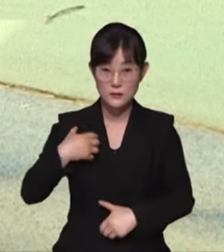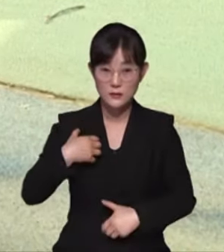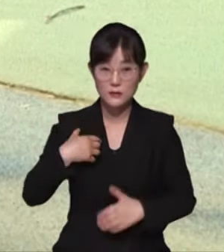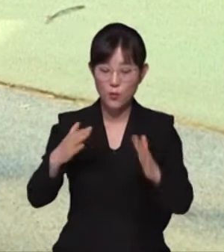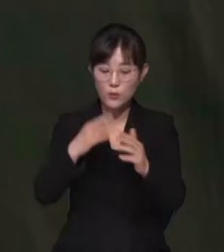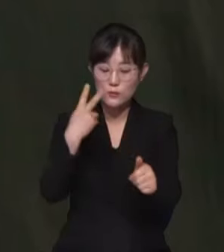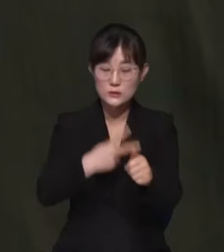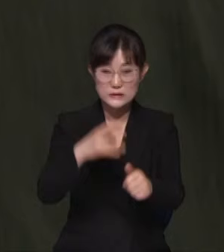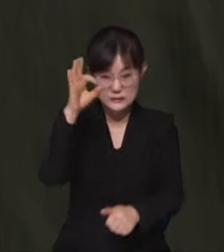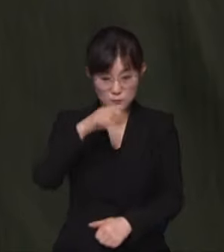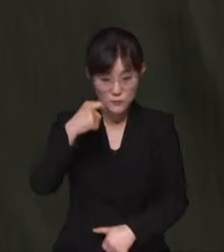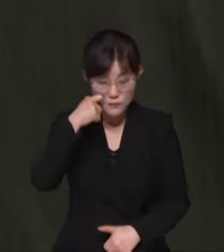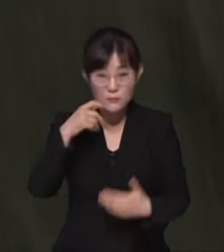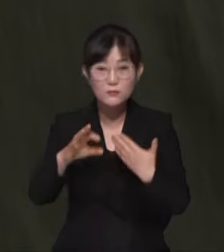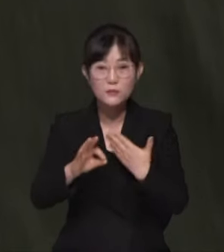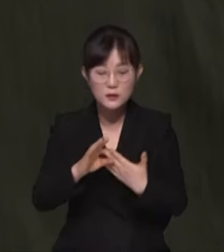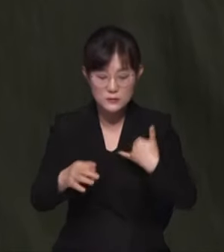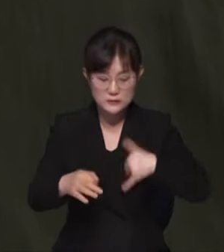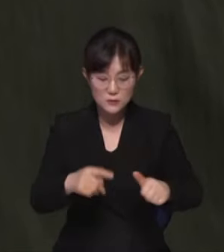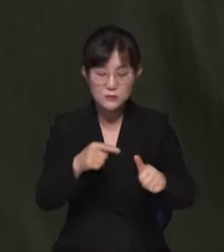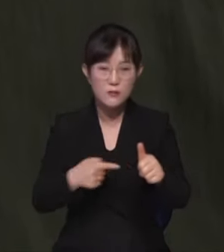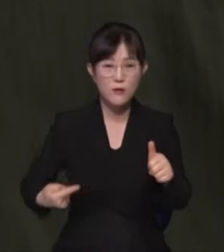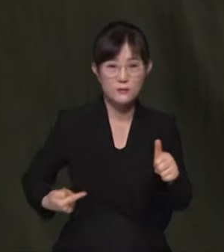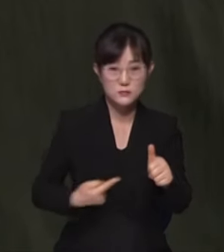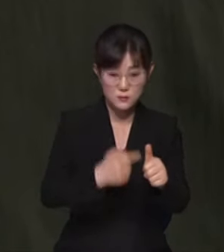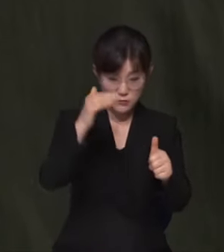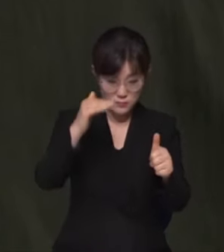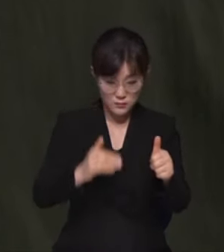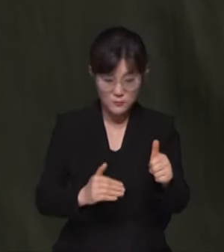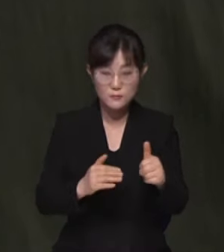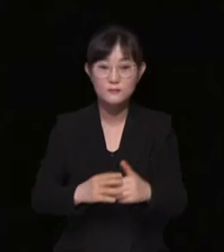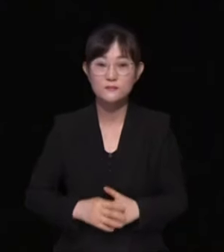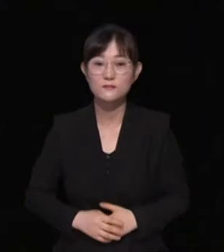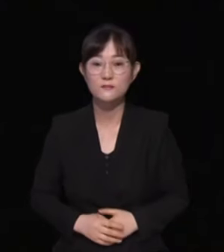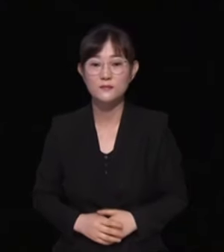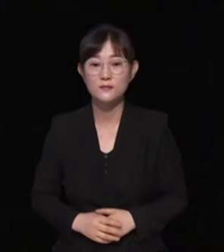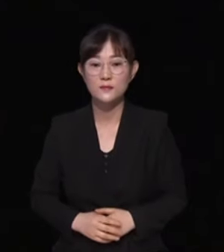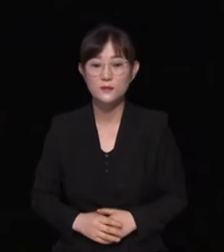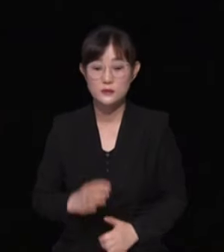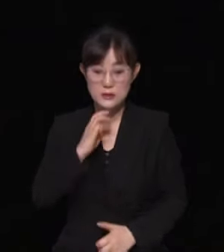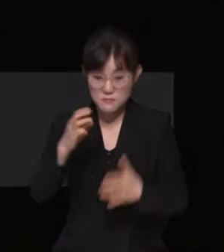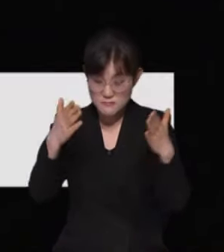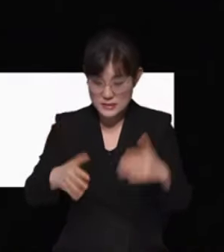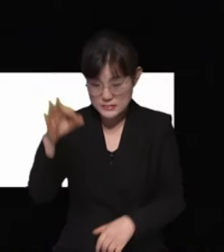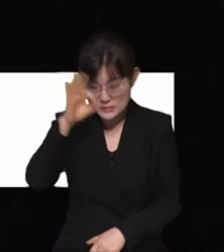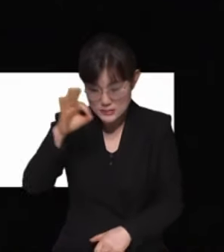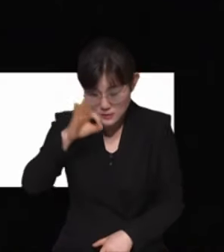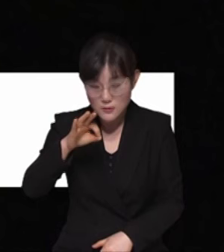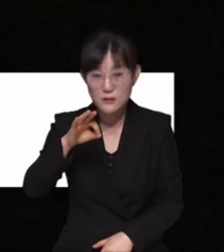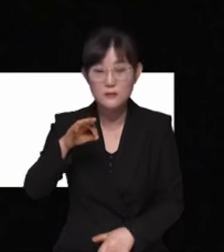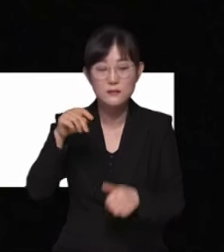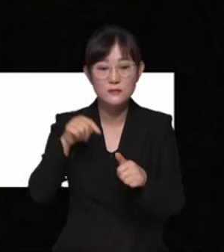어린이집 교사를 찾아내지 않으면 자녀를 해치겠다는 내용이었습니다. 30분 내로 찾아내. 못